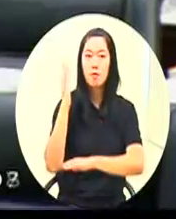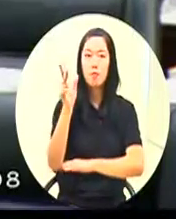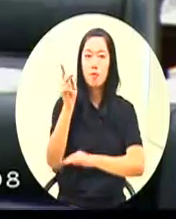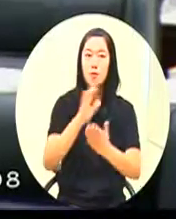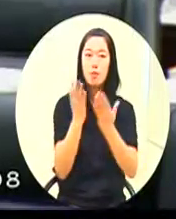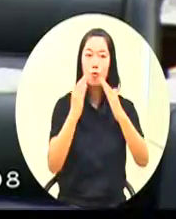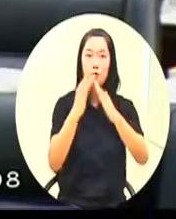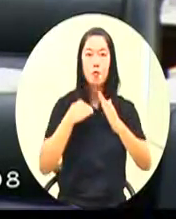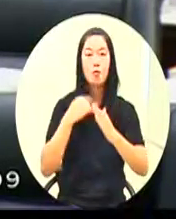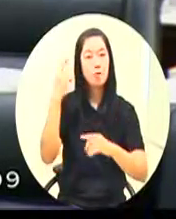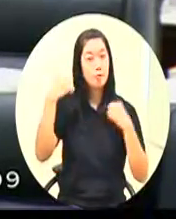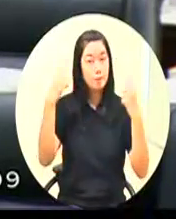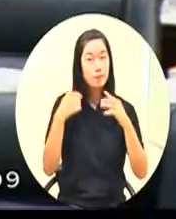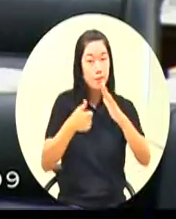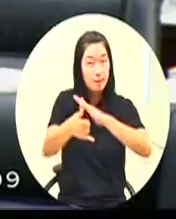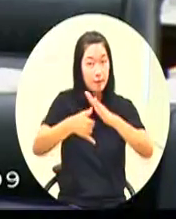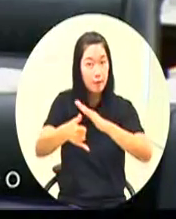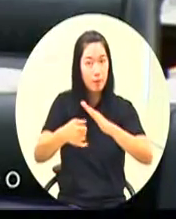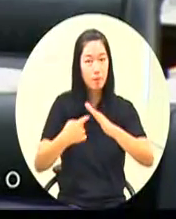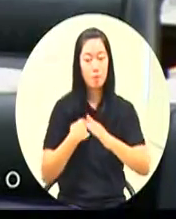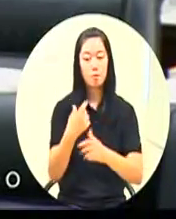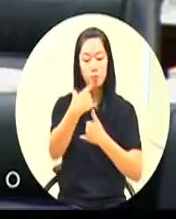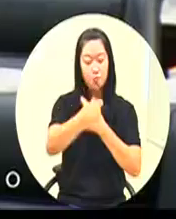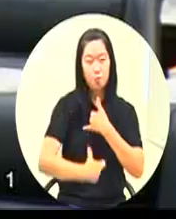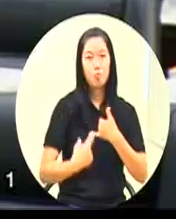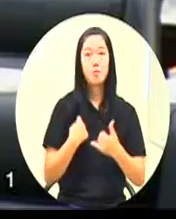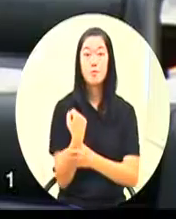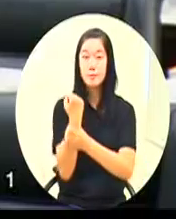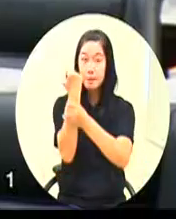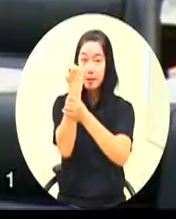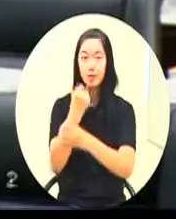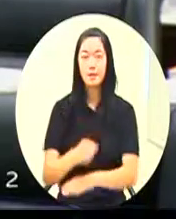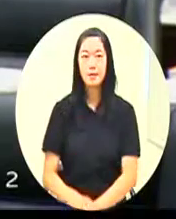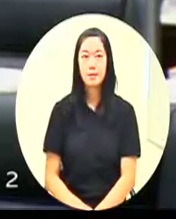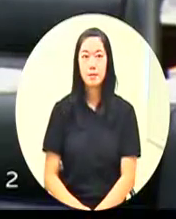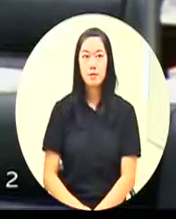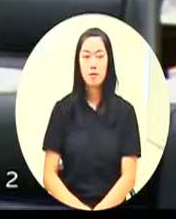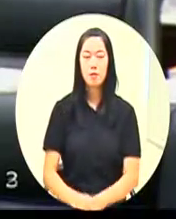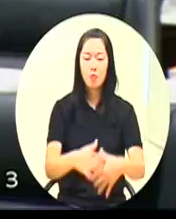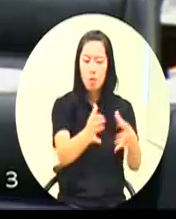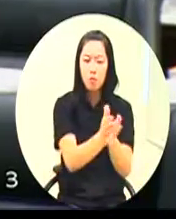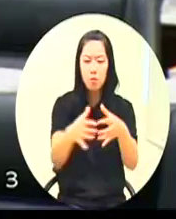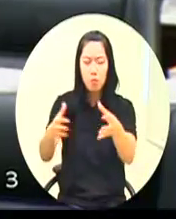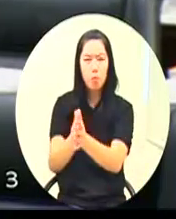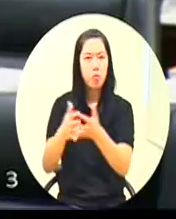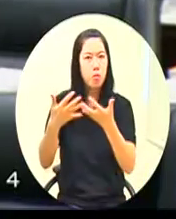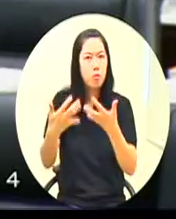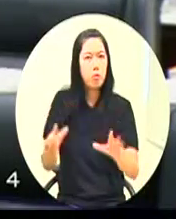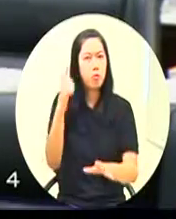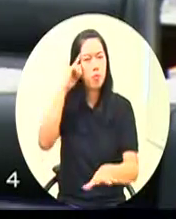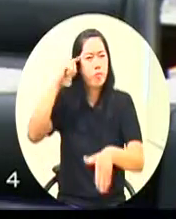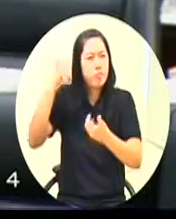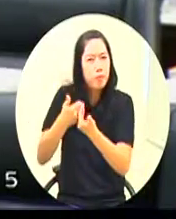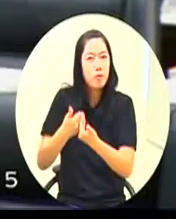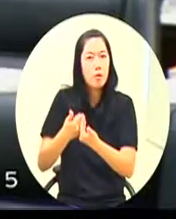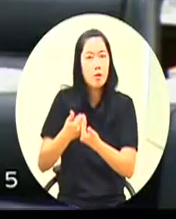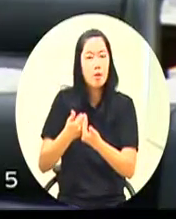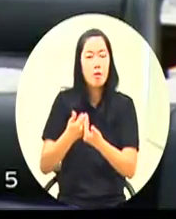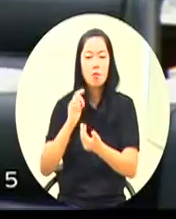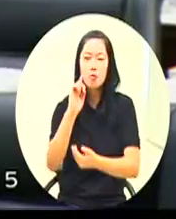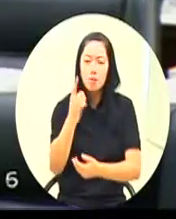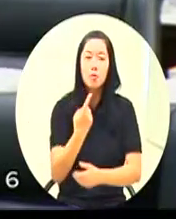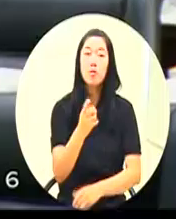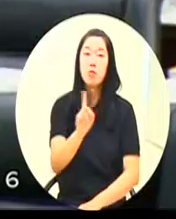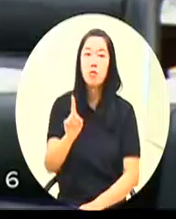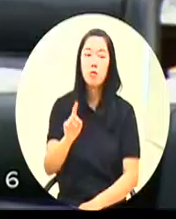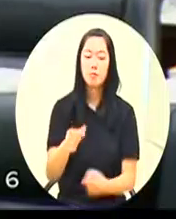去。那我个人是支持，那我想很多团体是反对，那当然反对有很多理由。我觉得一开始有谈到树